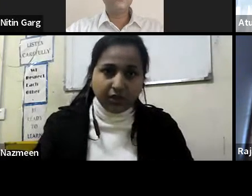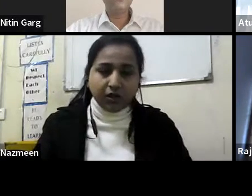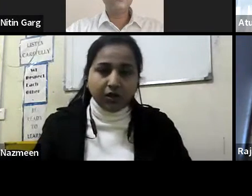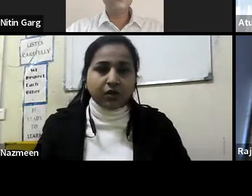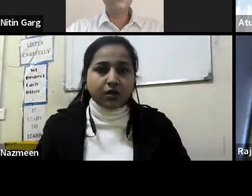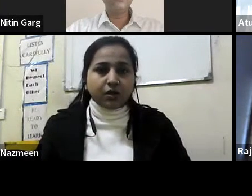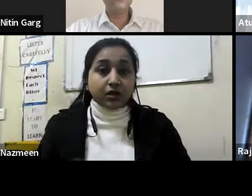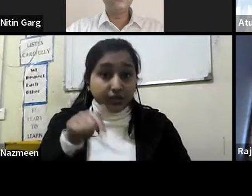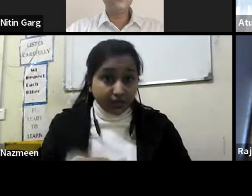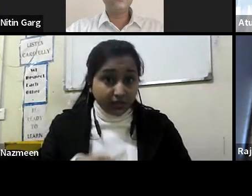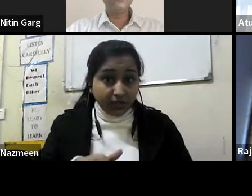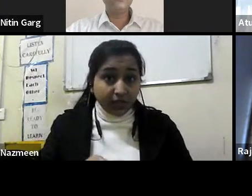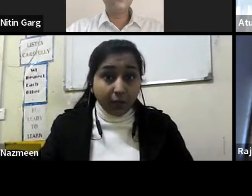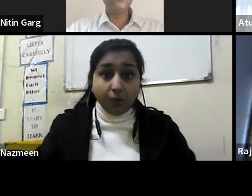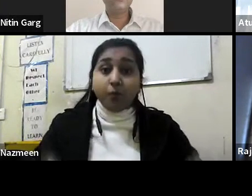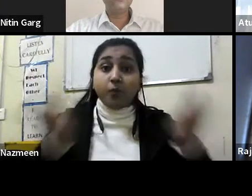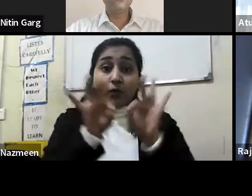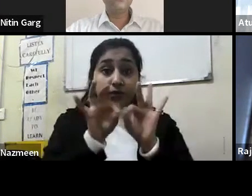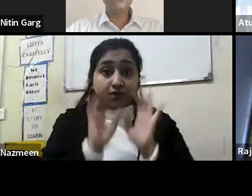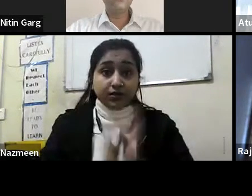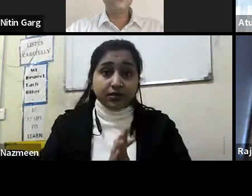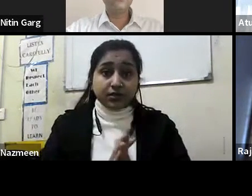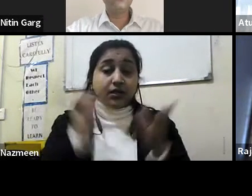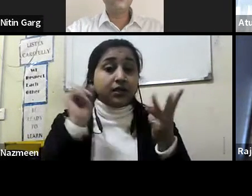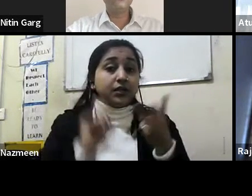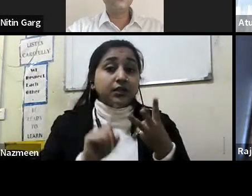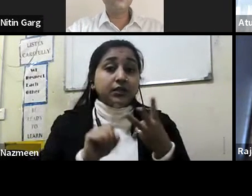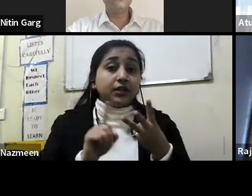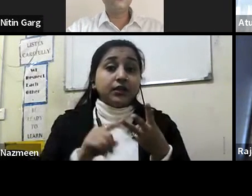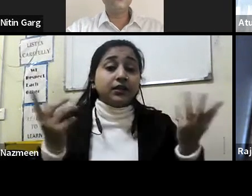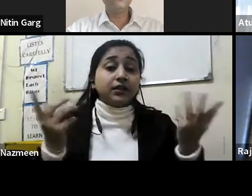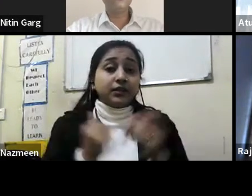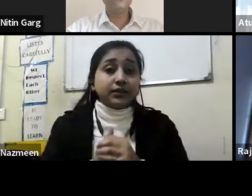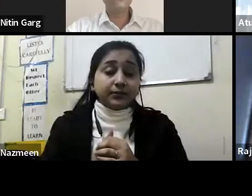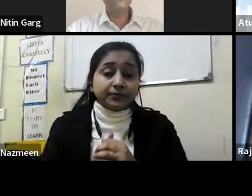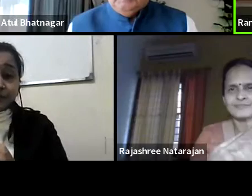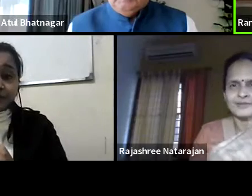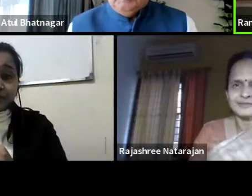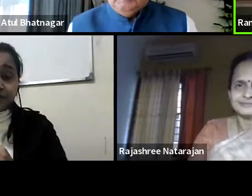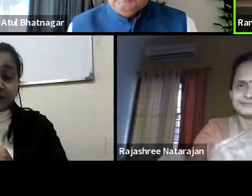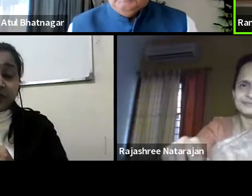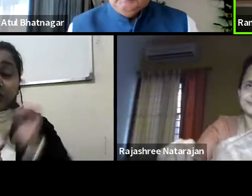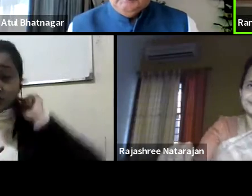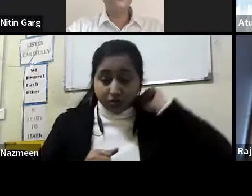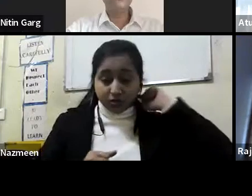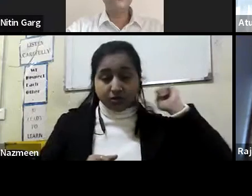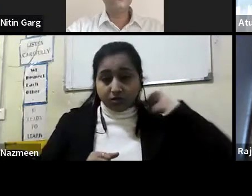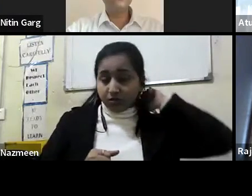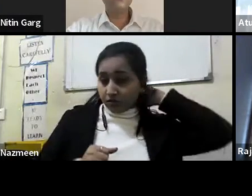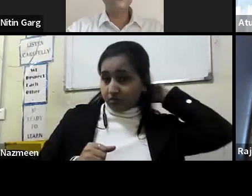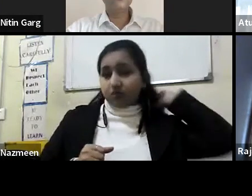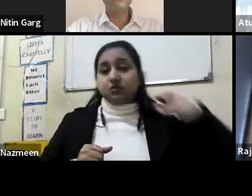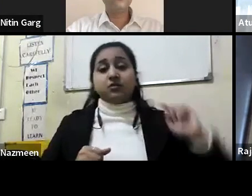this will play a very important role. And the third part is, of course, in getting people jobs. Sarthak के जो core mission